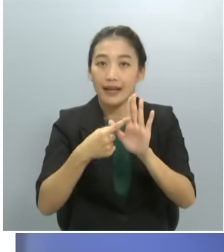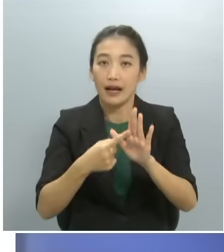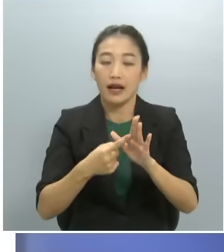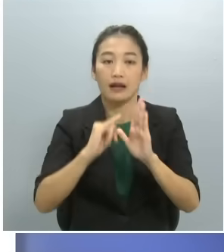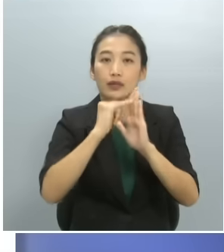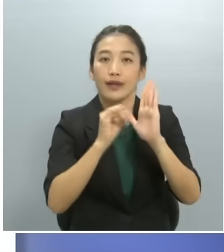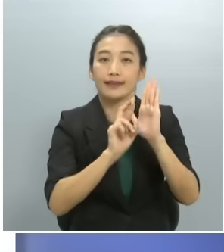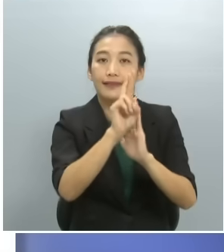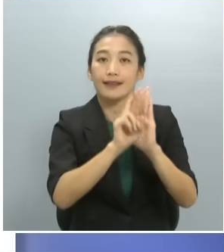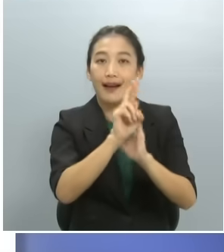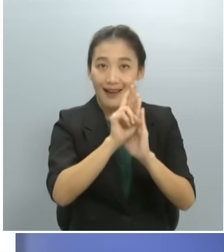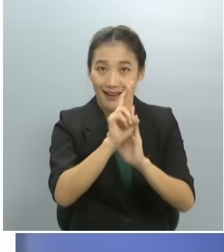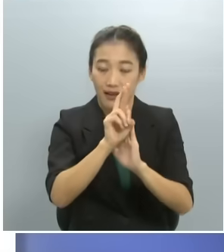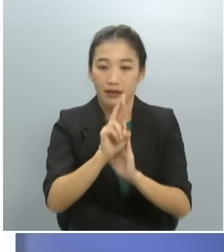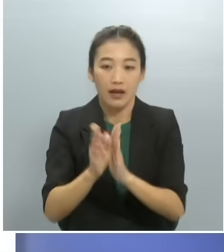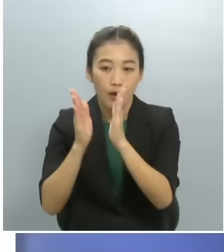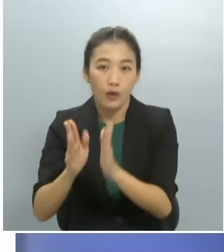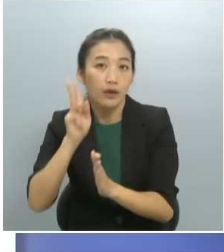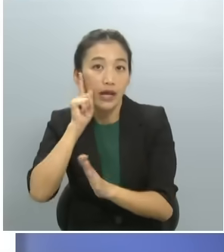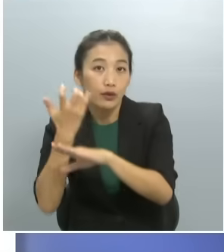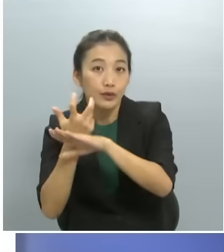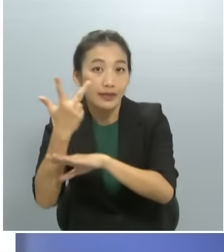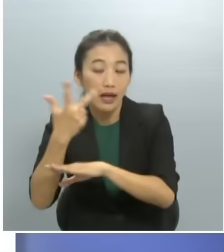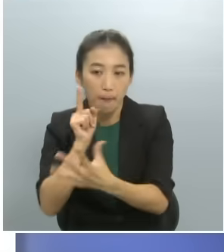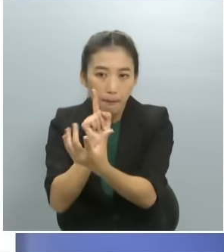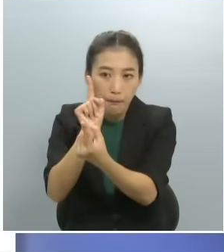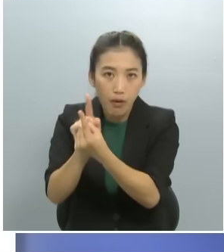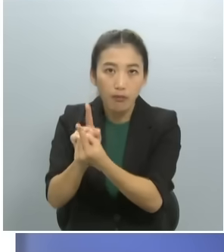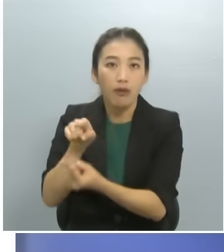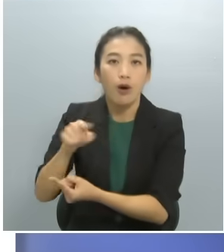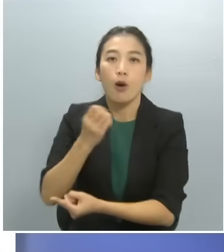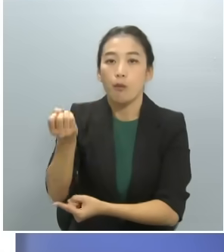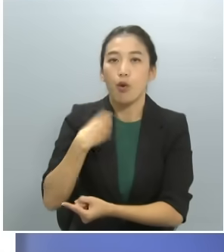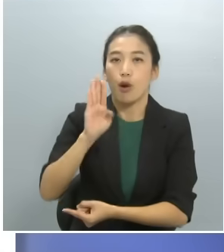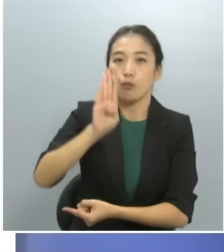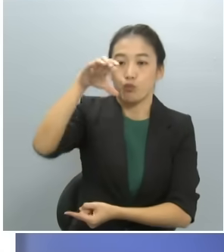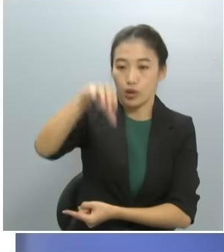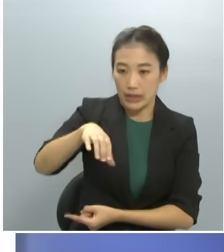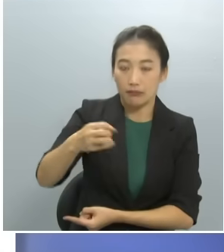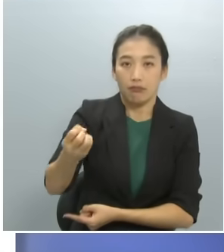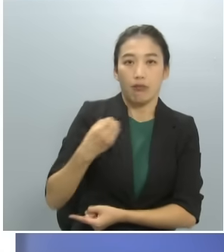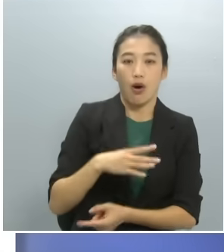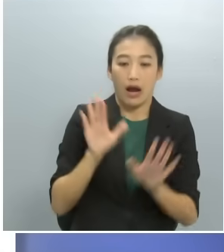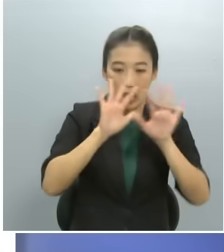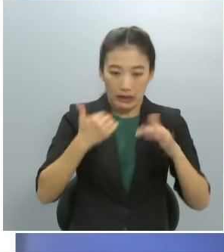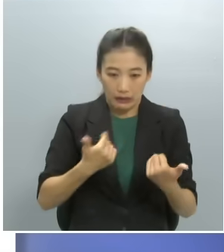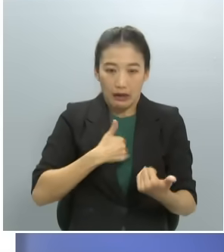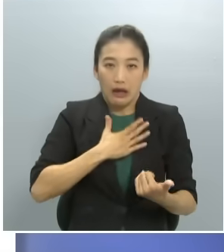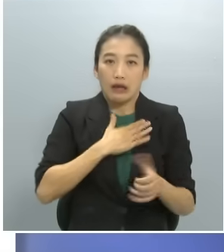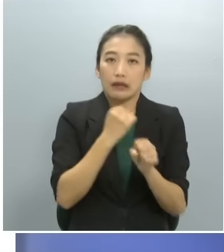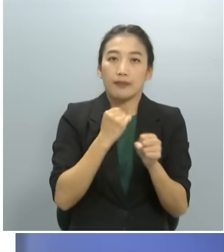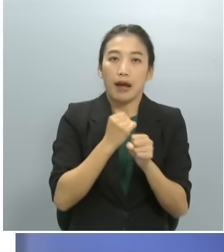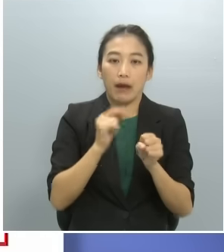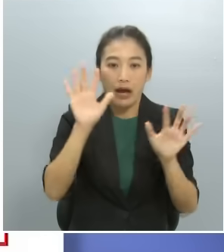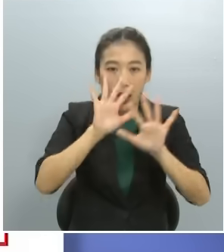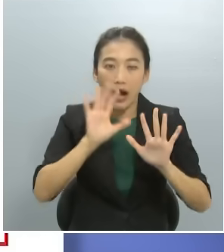ทีมข่าวค่ะบอกว่าได้รับหนังสือจากบริษัทให้แจ้งยุติการกระทำอันเป็นการละเมิดเครื่องหมายทางการค้าฉบับพี่หมวยส่ง